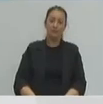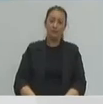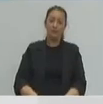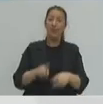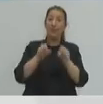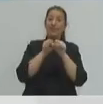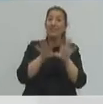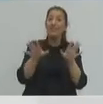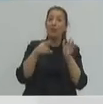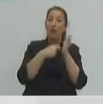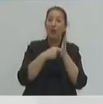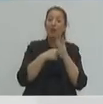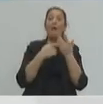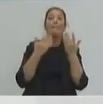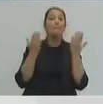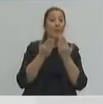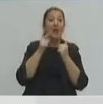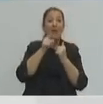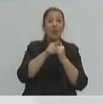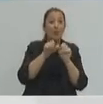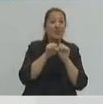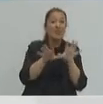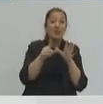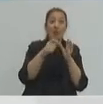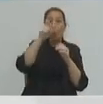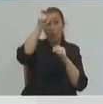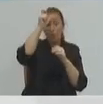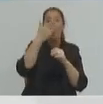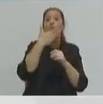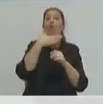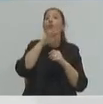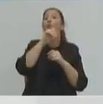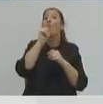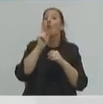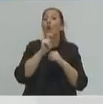Sistemin ismi o. Peki bu sistemin Türkçe karşılığı yok mu shopping shop'un?